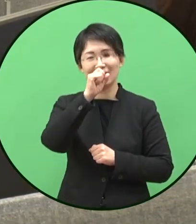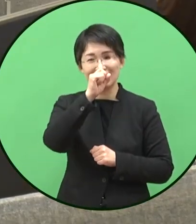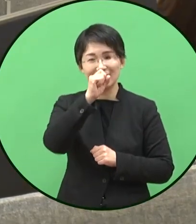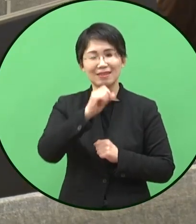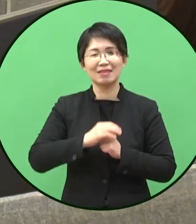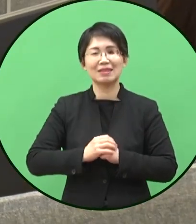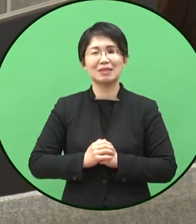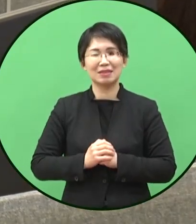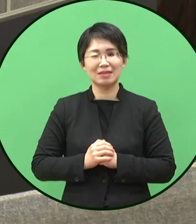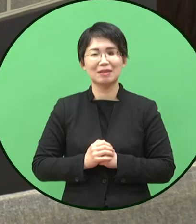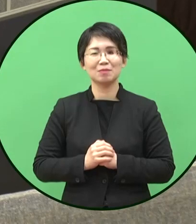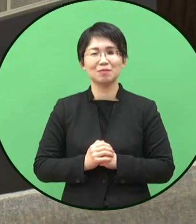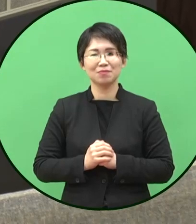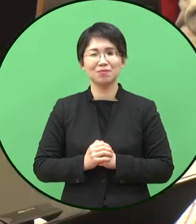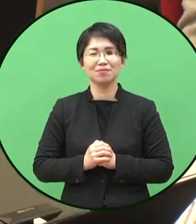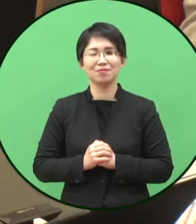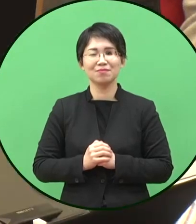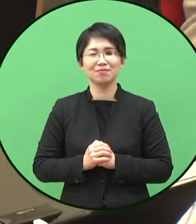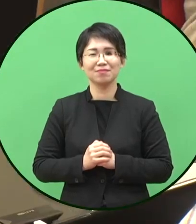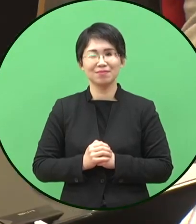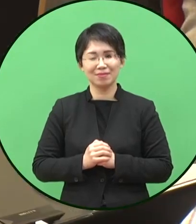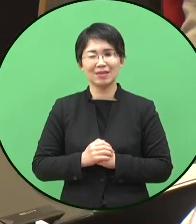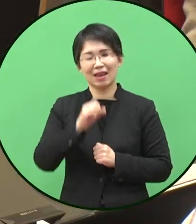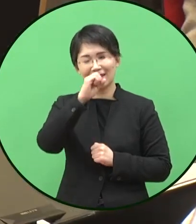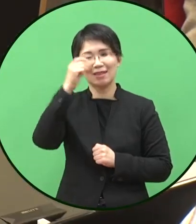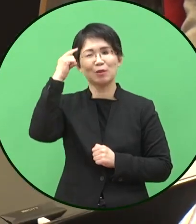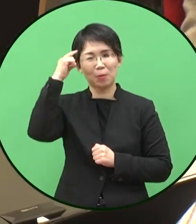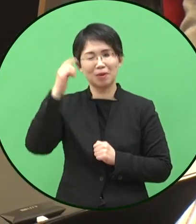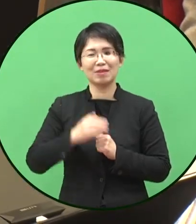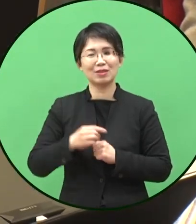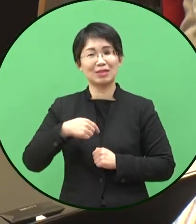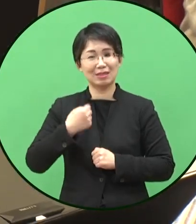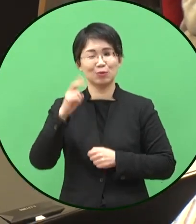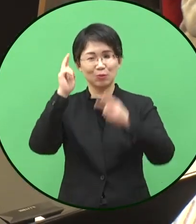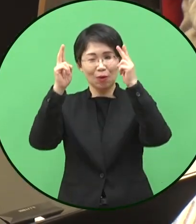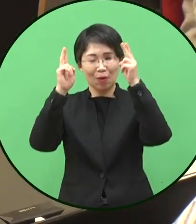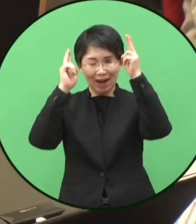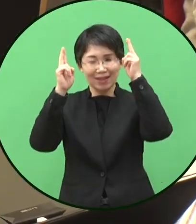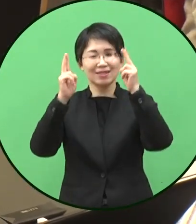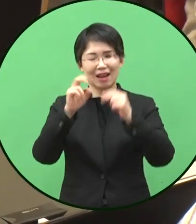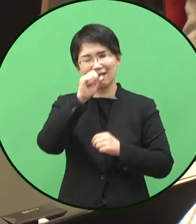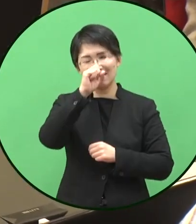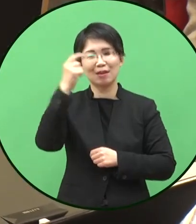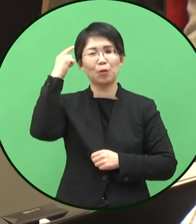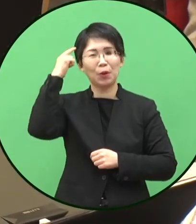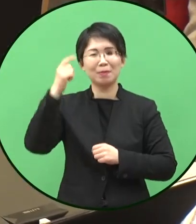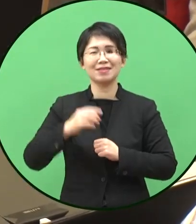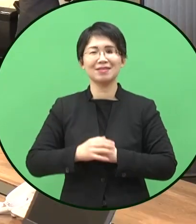ごい、はい、いいなと自分の会社ながら思っています。